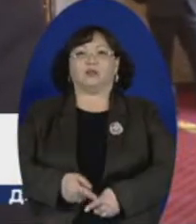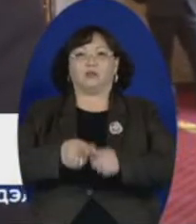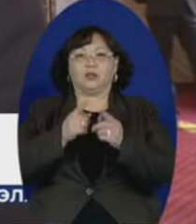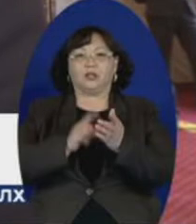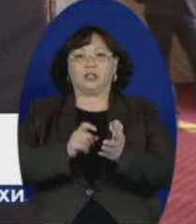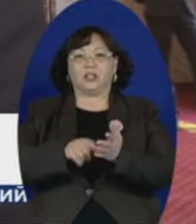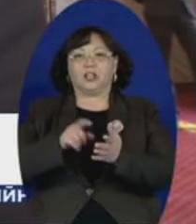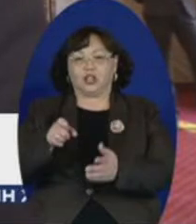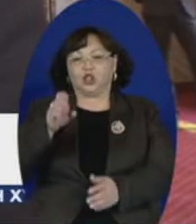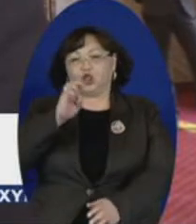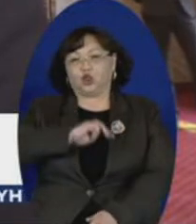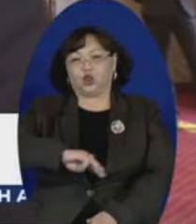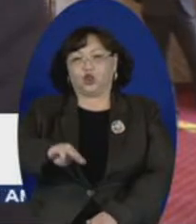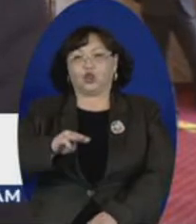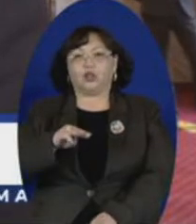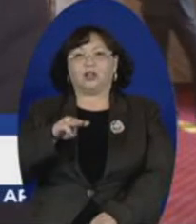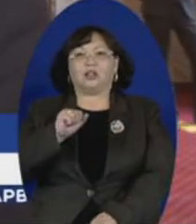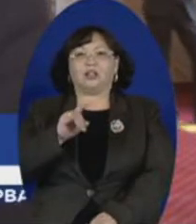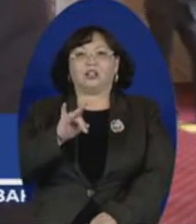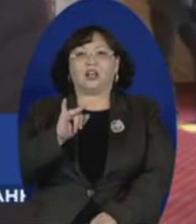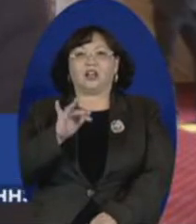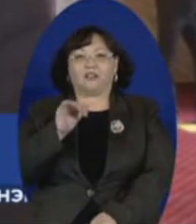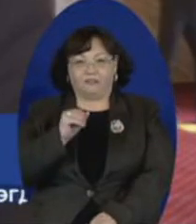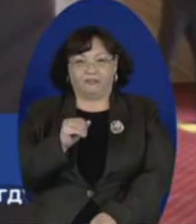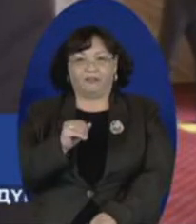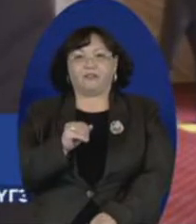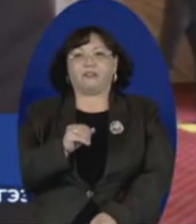тулд тариф,